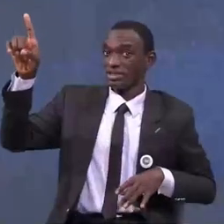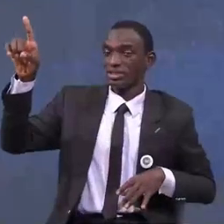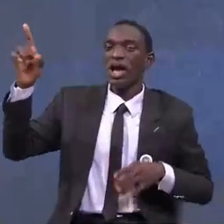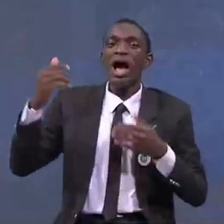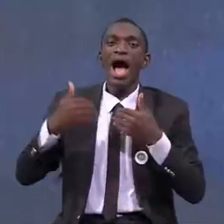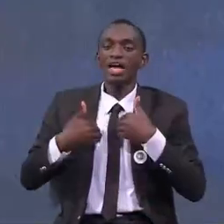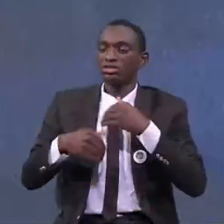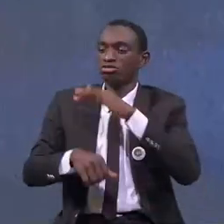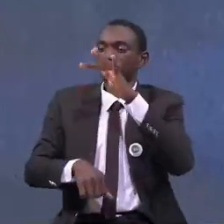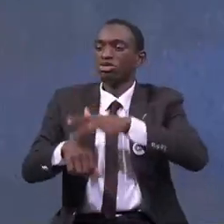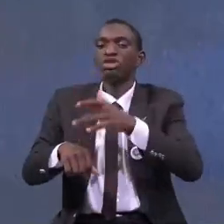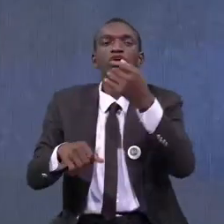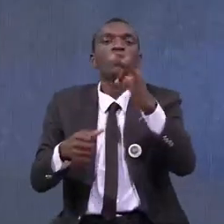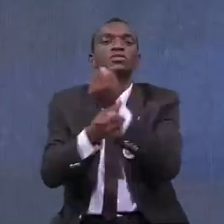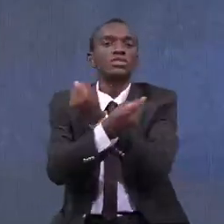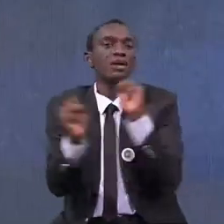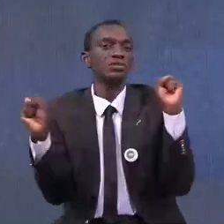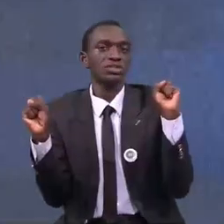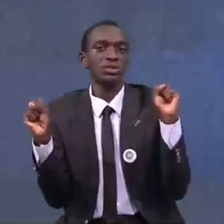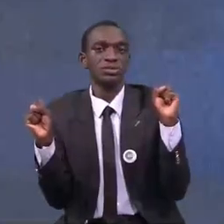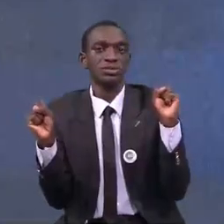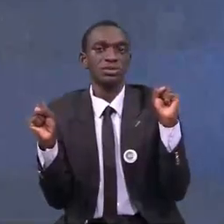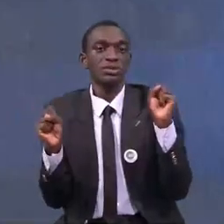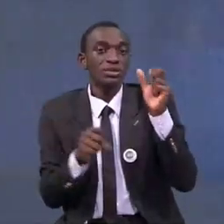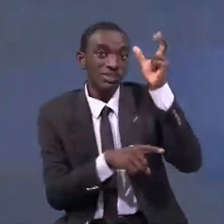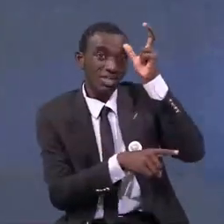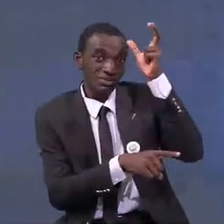mort Christ a la touche du